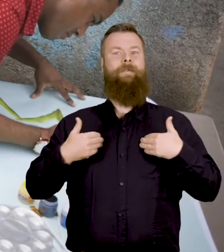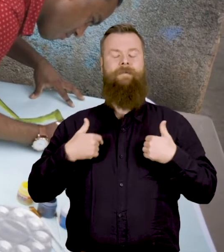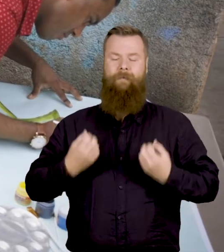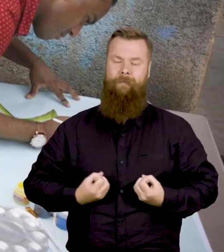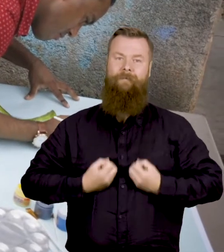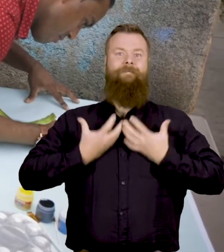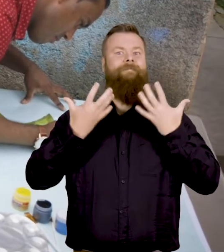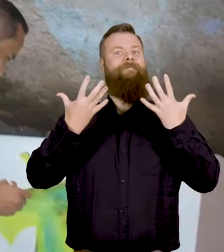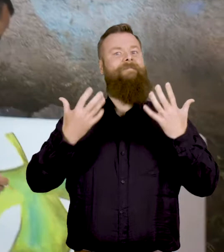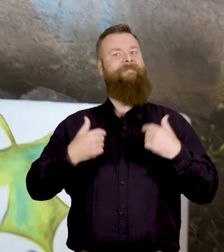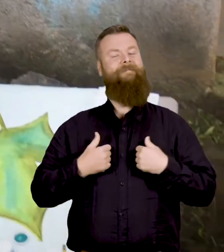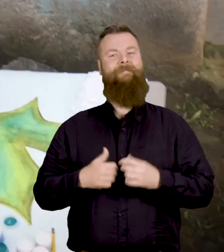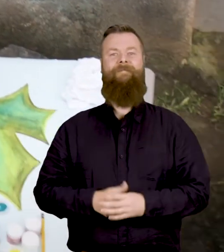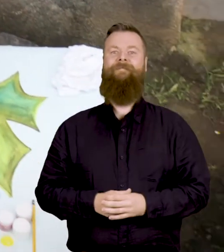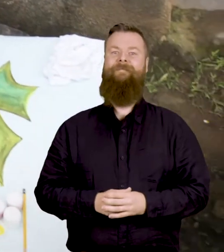Je me sens inspiré.